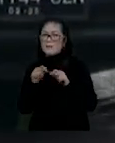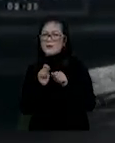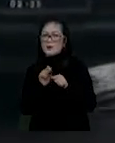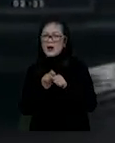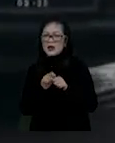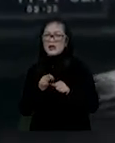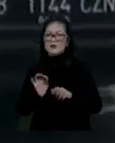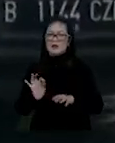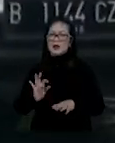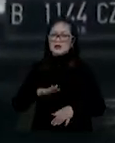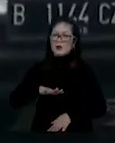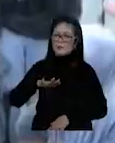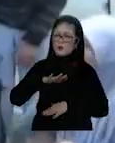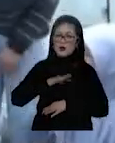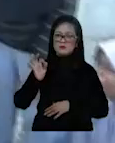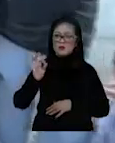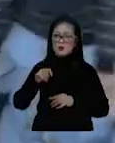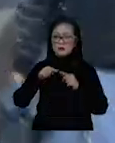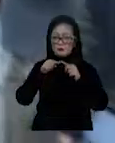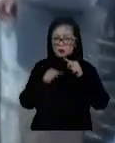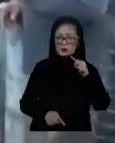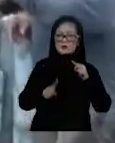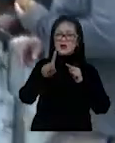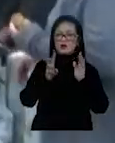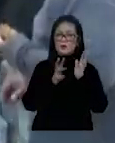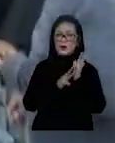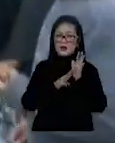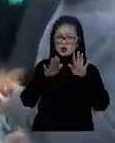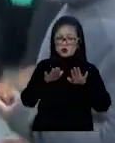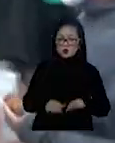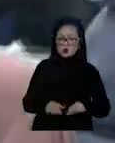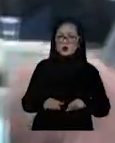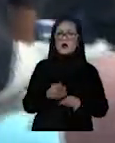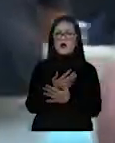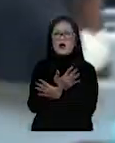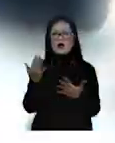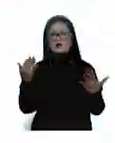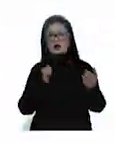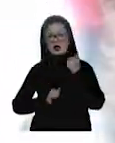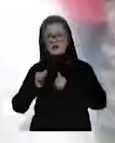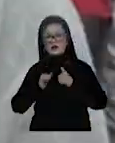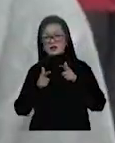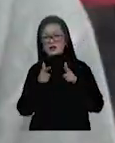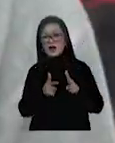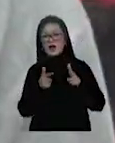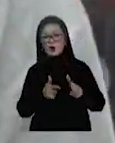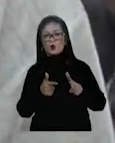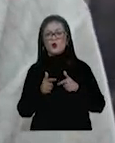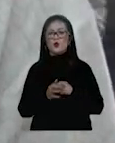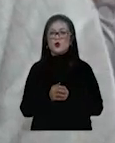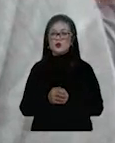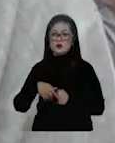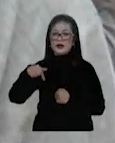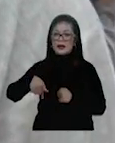1 meter selama 4 hari tak kunjung surut membuat aktivitas warga menjadi lumpuh. Ini adalah aksi lanjutan,